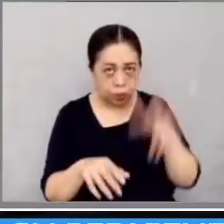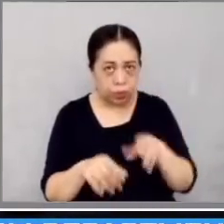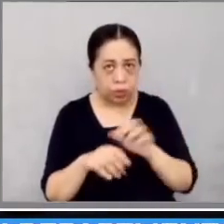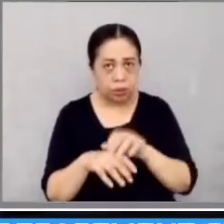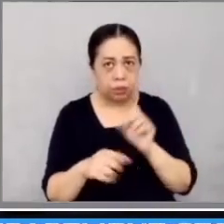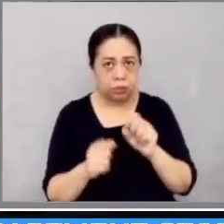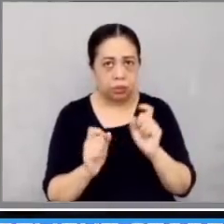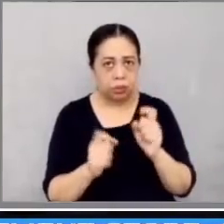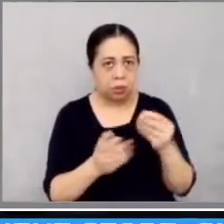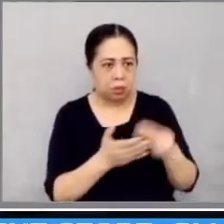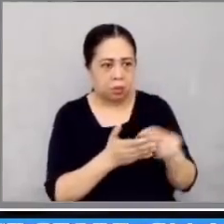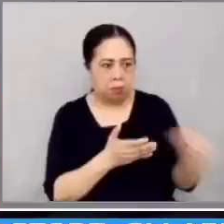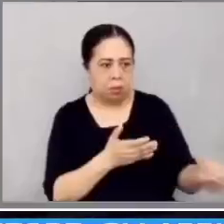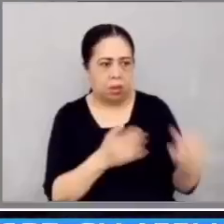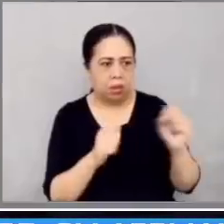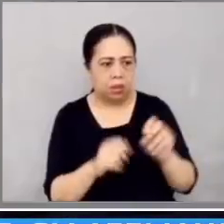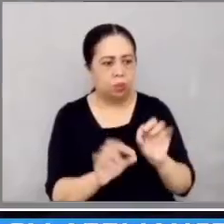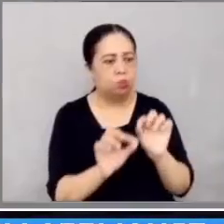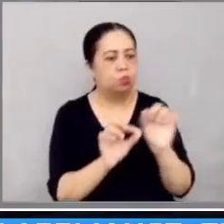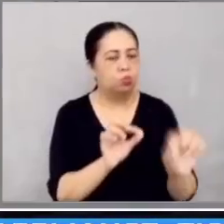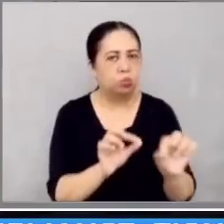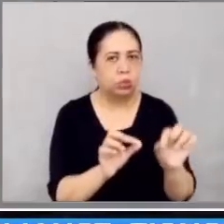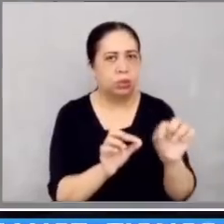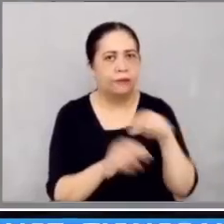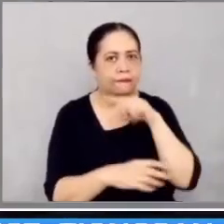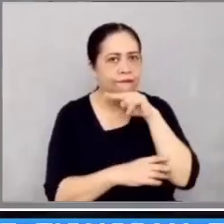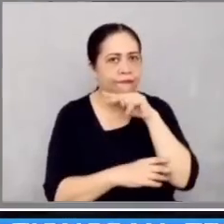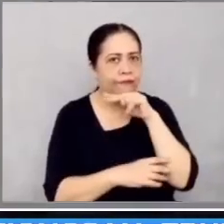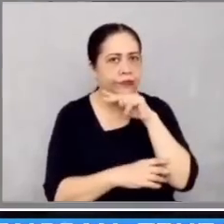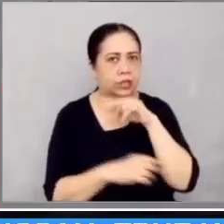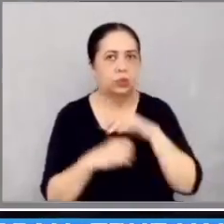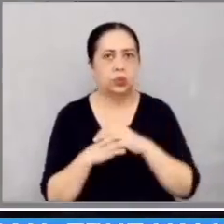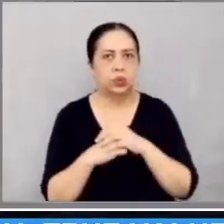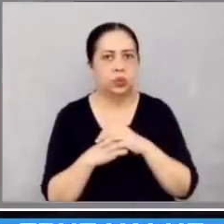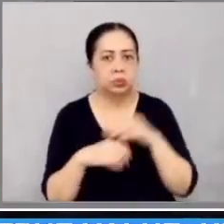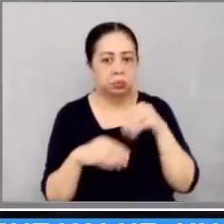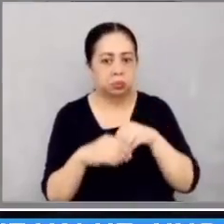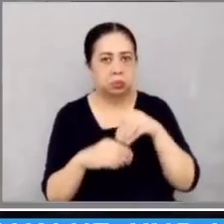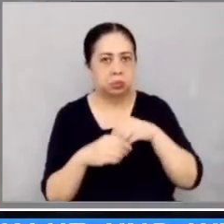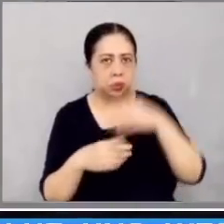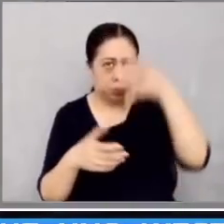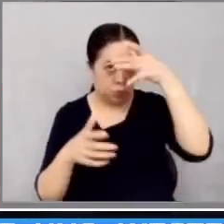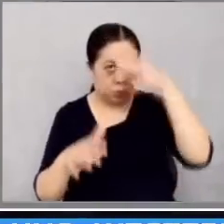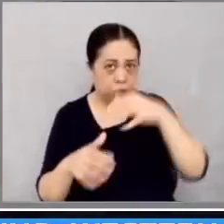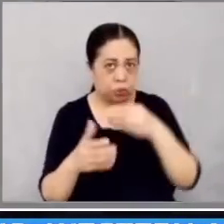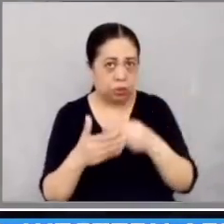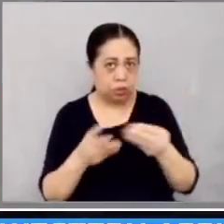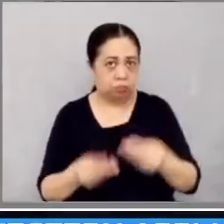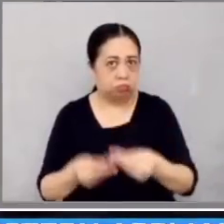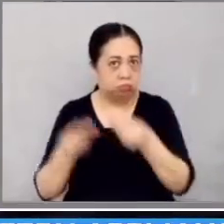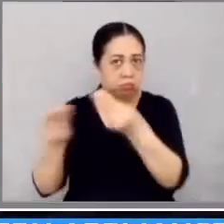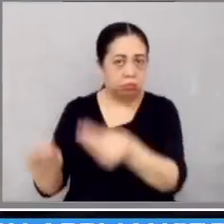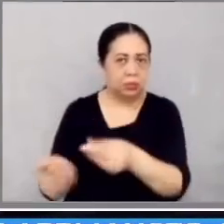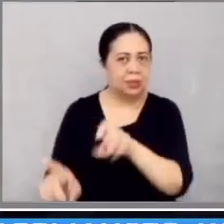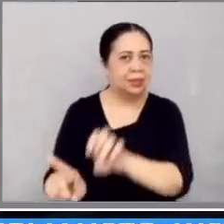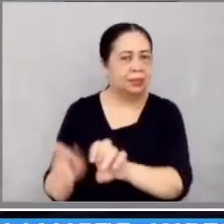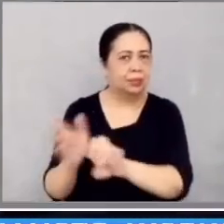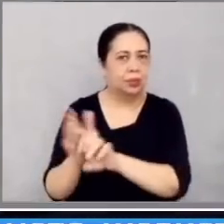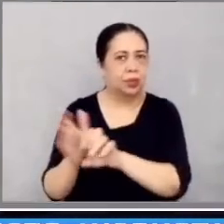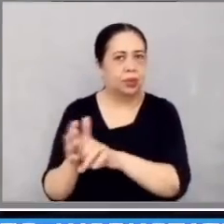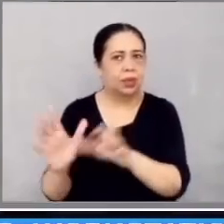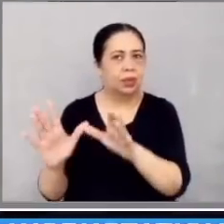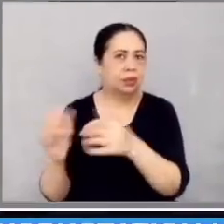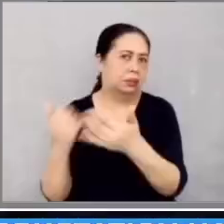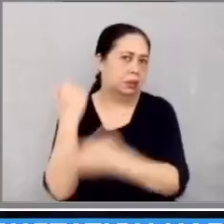kanila, magpaplanta sila ng virus doon sa computer na bibilhin ng isang bansa o